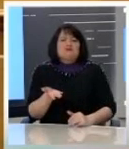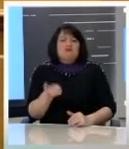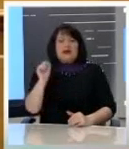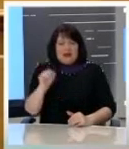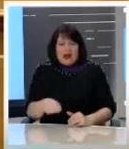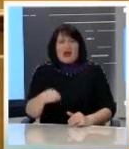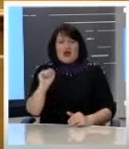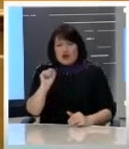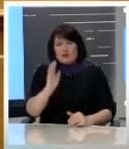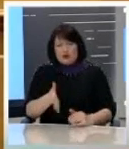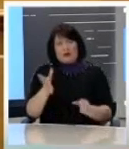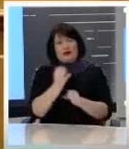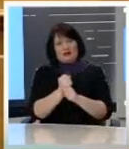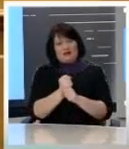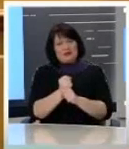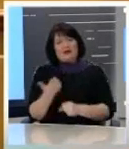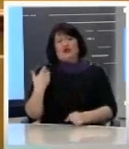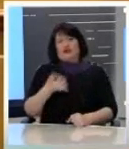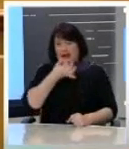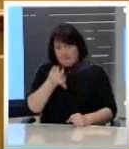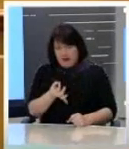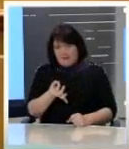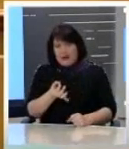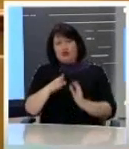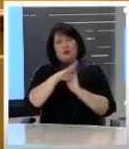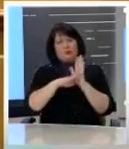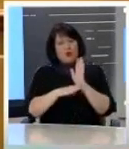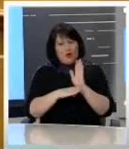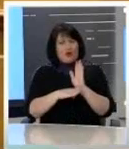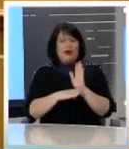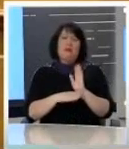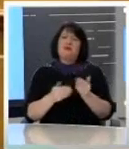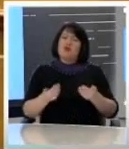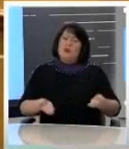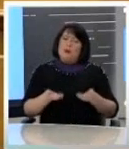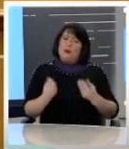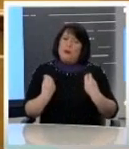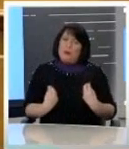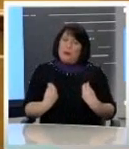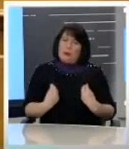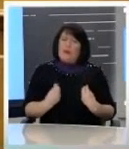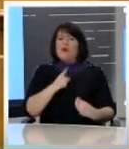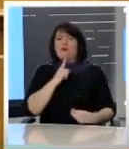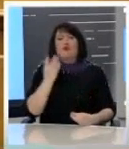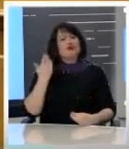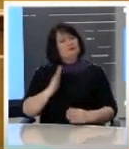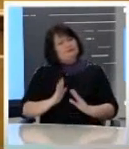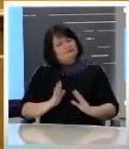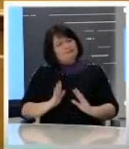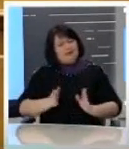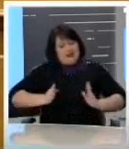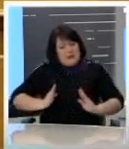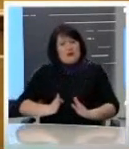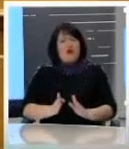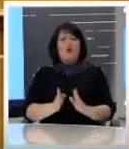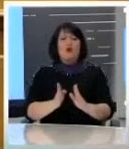Είναι εφικτό αυτό που είπαμε στον ελληνικό λαό, ότι είναι ένα πρόγραμμα πιο μετριοπαθές από ό,τι στο παρελθόν, το οποίο θα μας